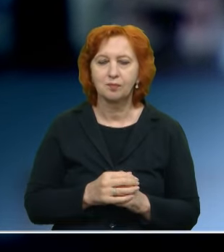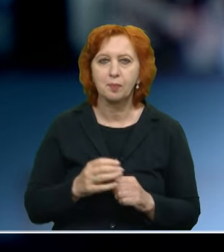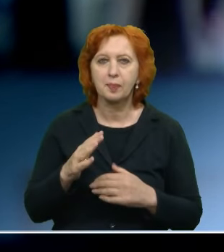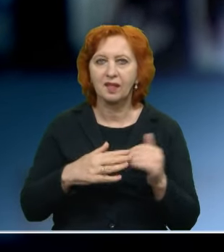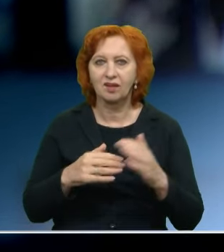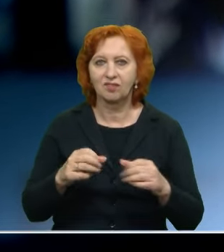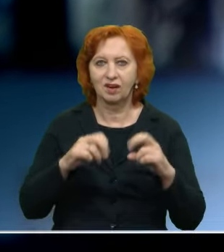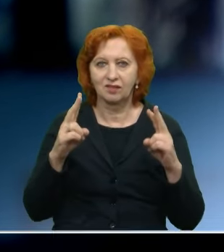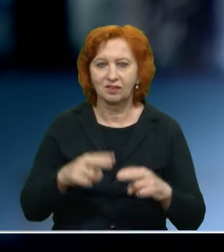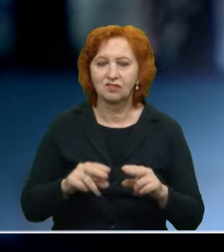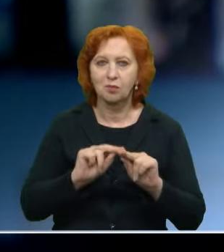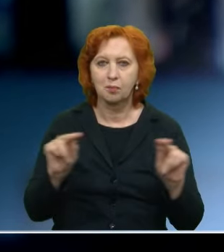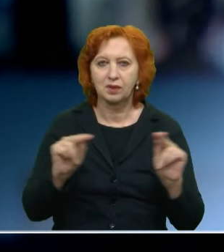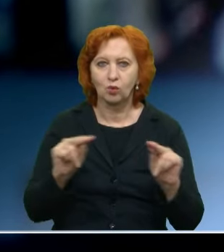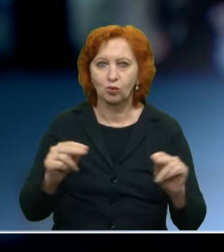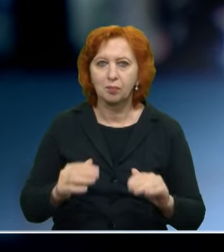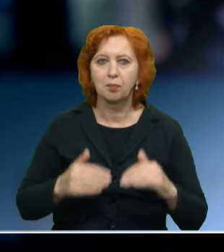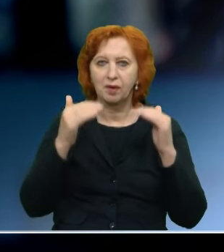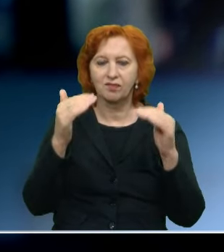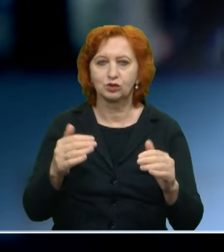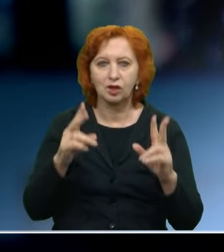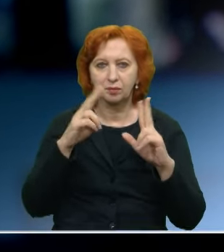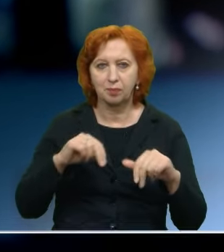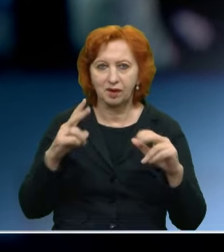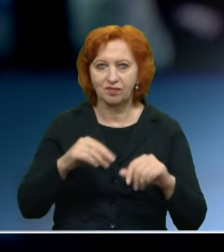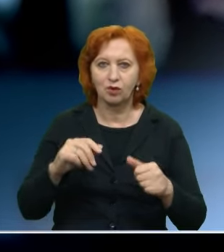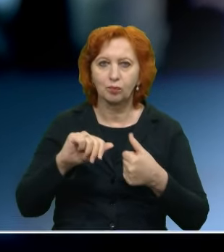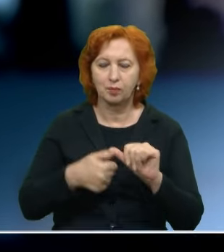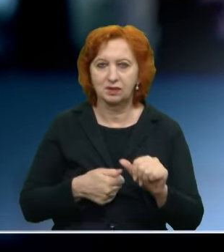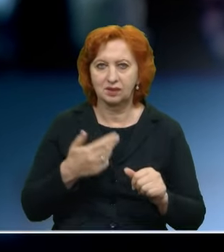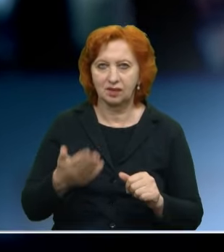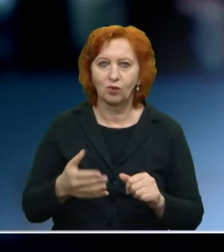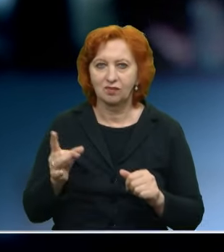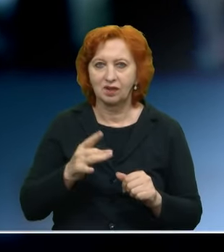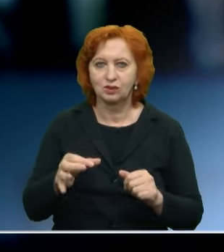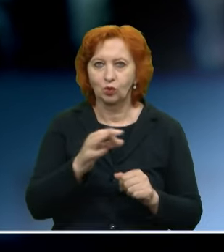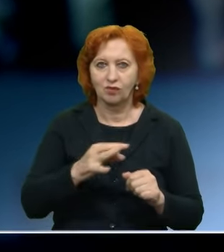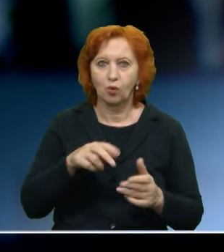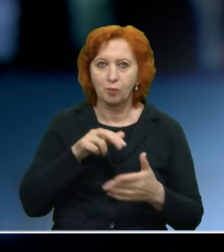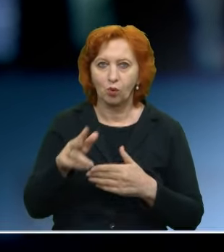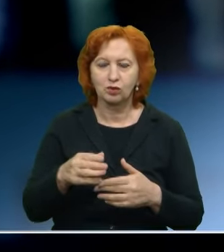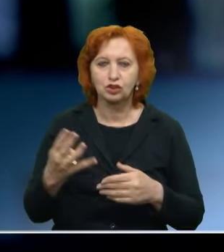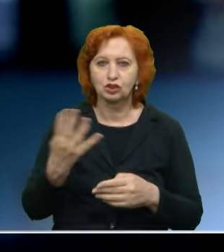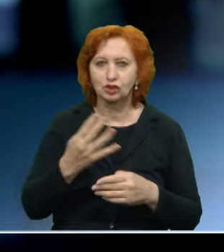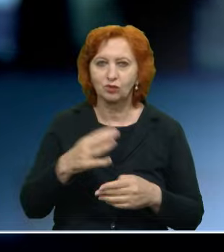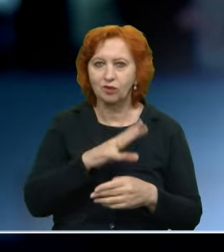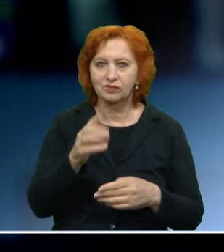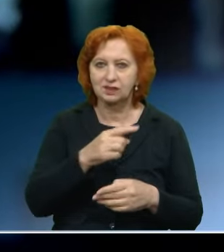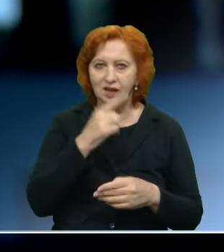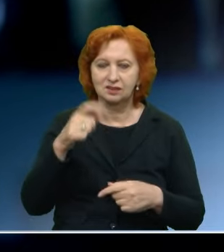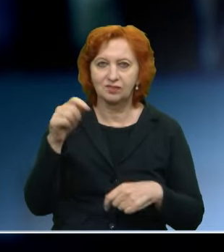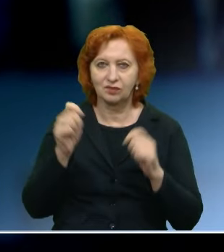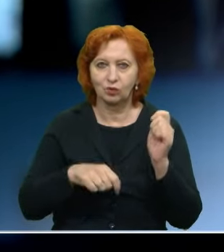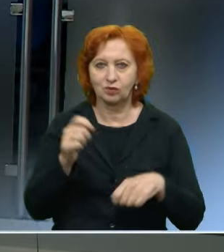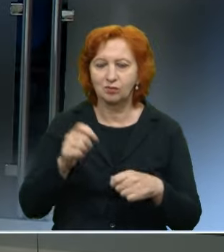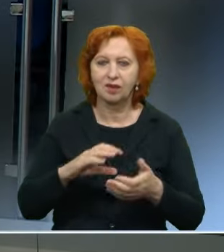Квалификацию и уровень педагогов повышают и проверяют на регулярной основе. В Ростовской области проходит 4-й всероссийский форум